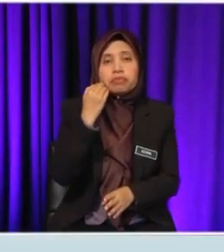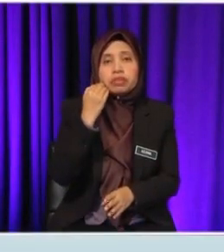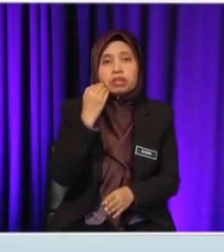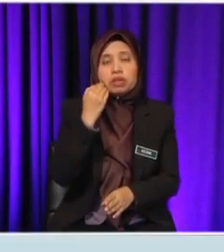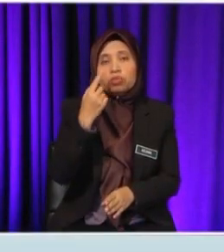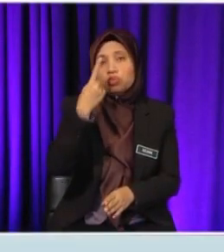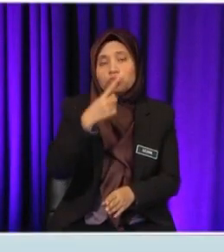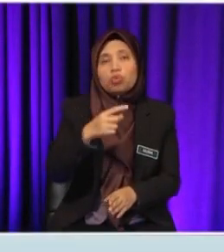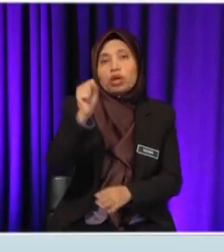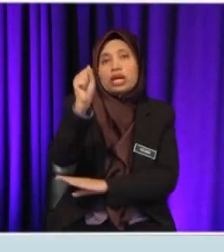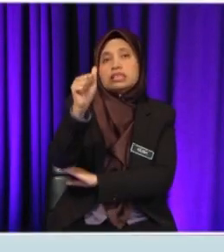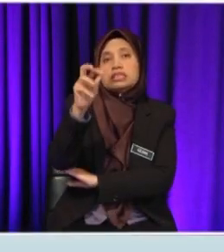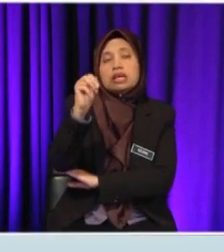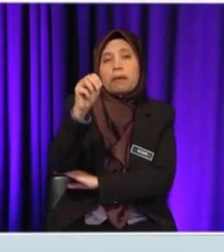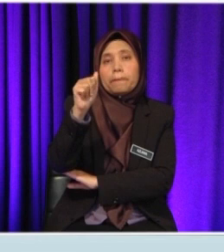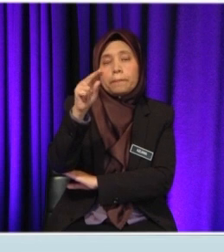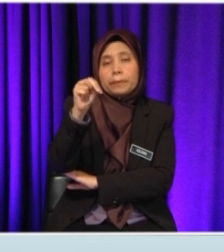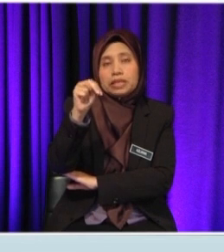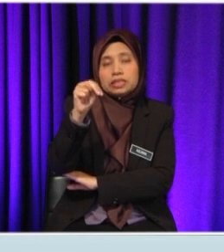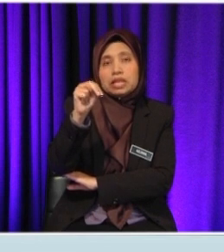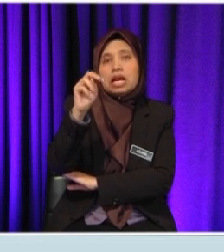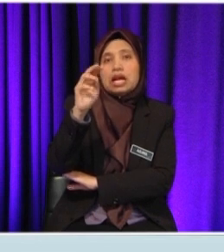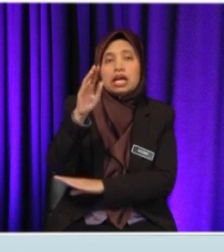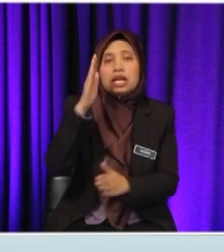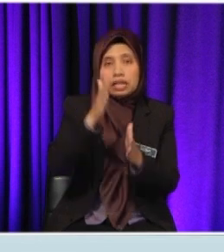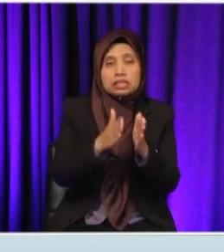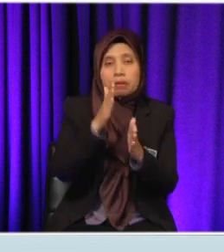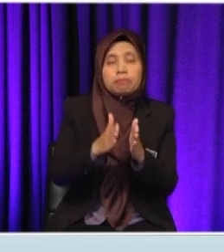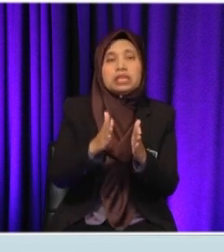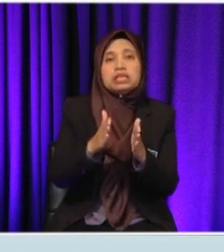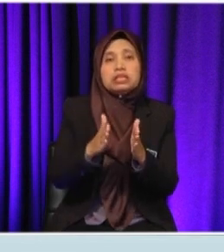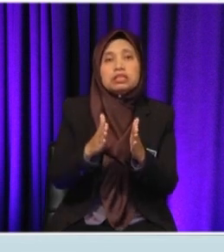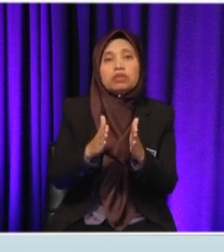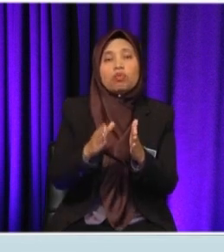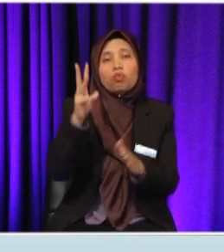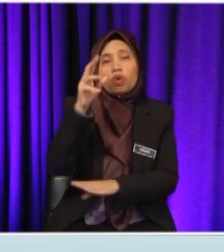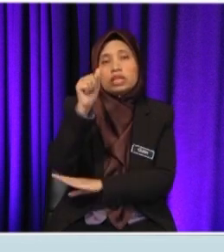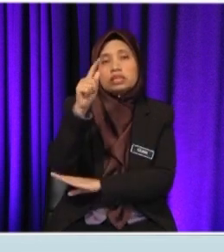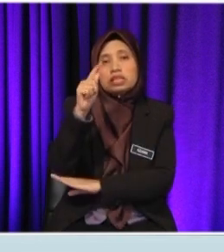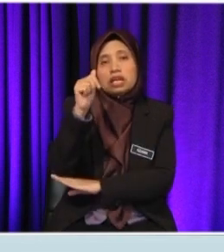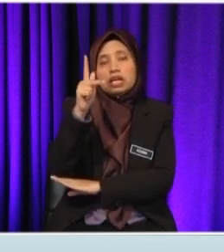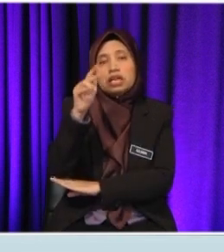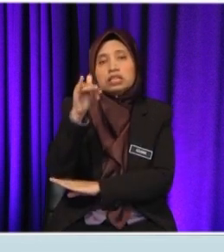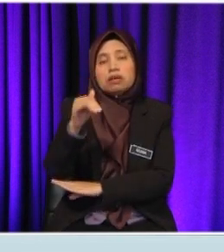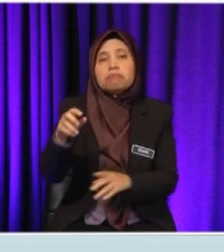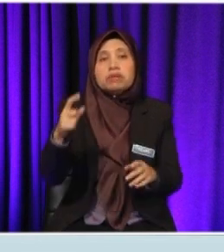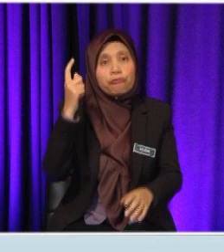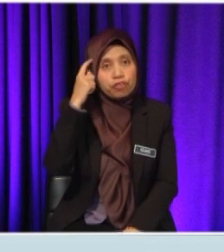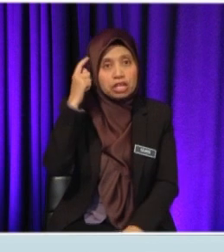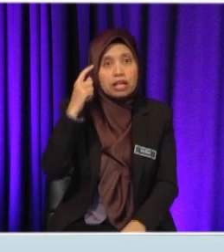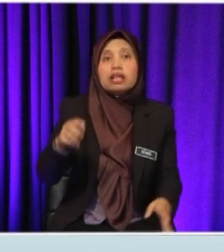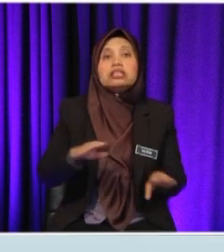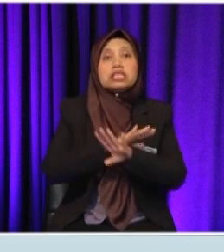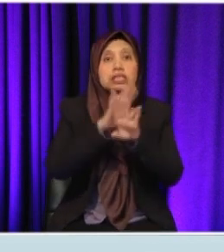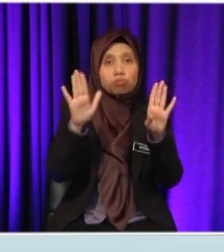peguam untuk menyaman syarikat kereta api Trenegara. Kemudian yang terakhir adalah watak perwatakan dan seorang yang berfikiran terbuka, tidak